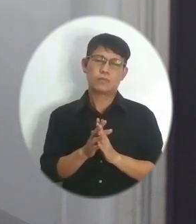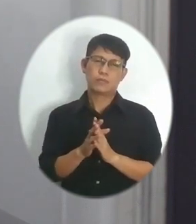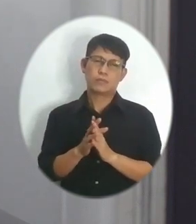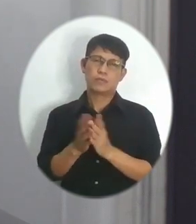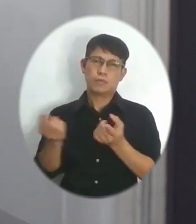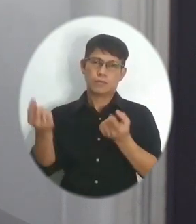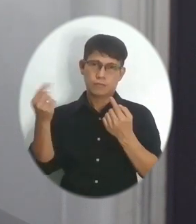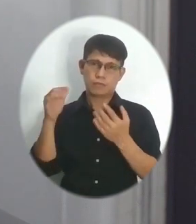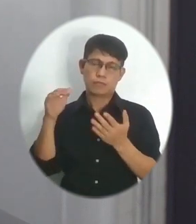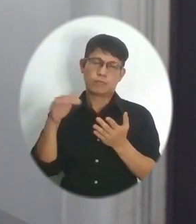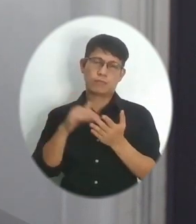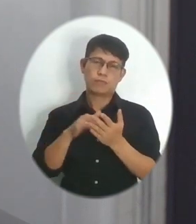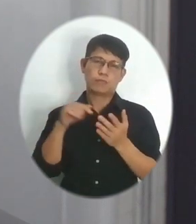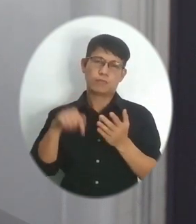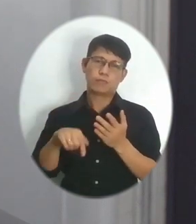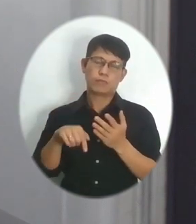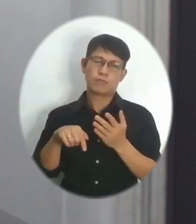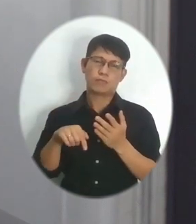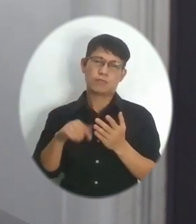kami.